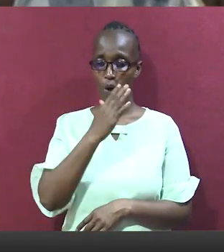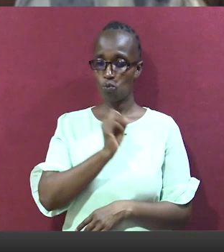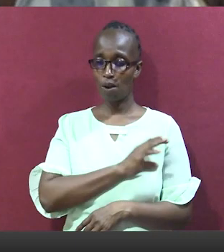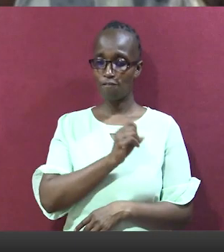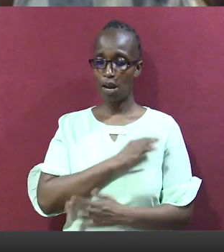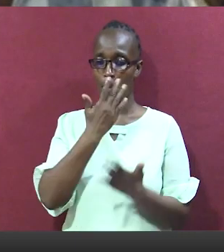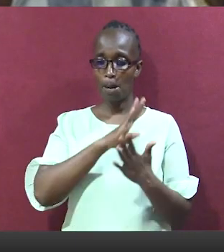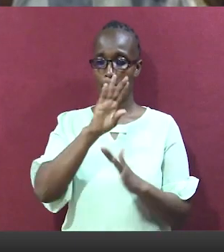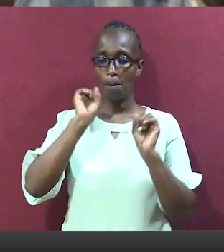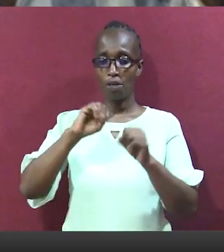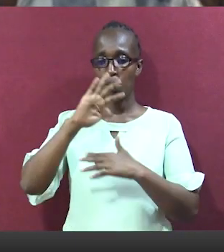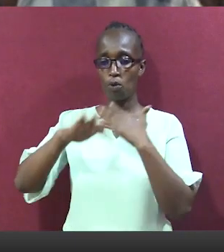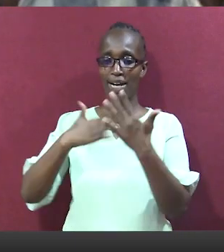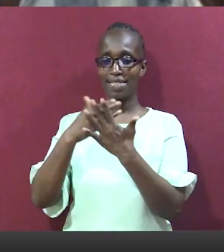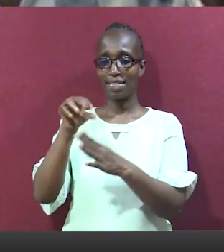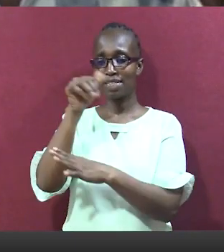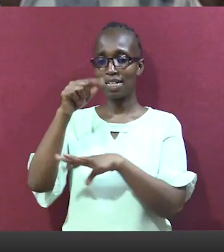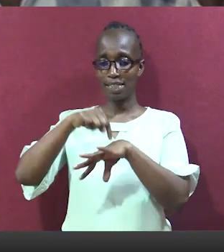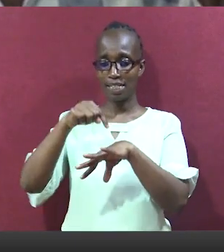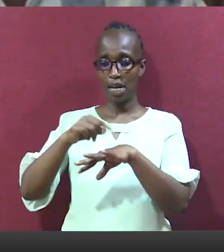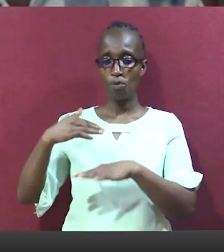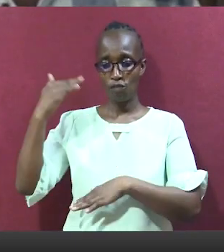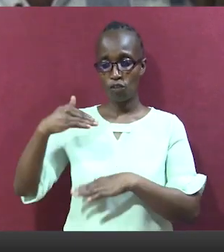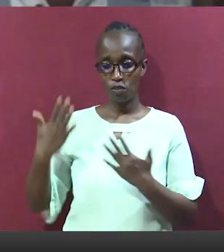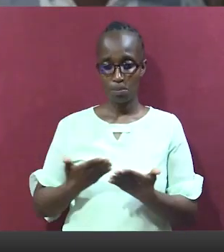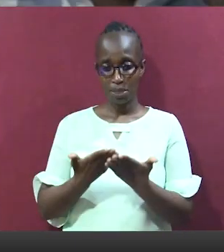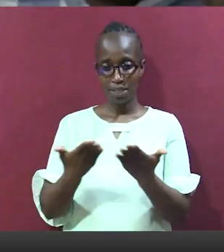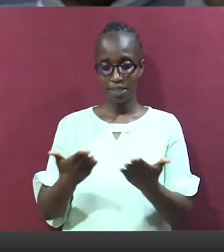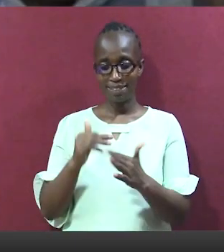fear, because we fear that we may be arrested another time, because we converge there daily.